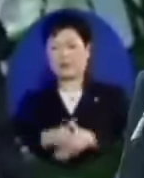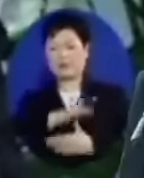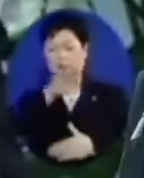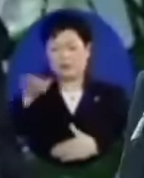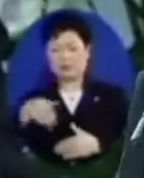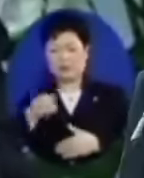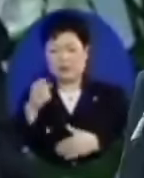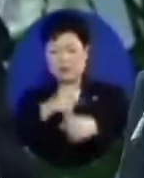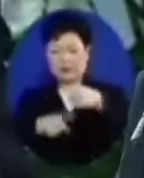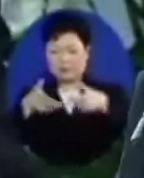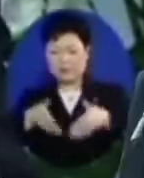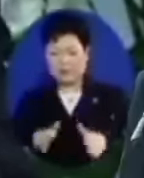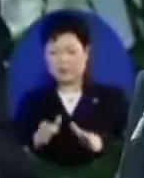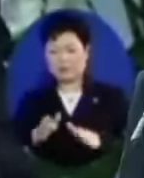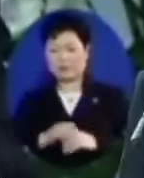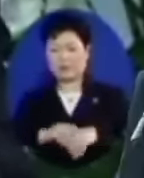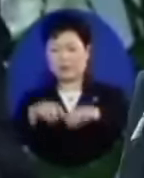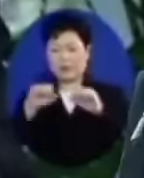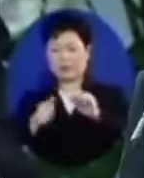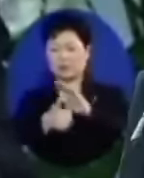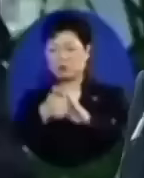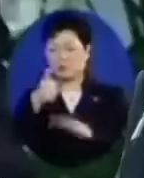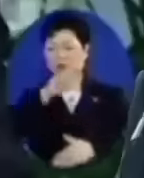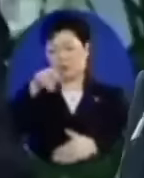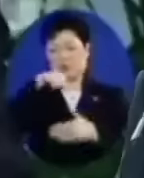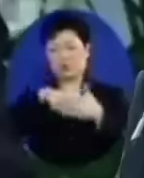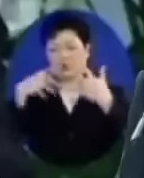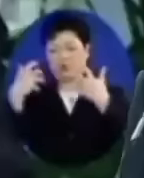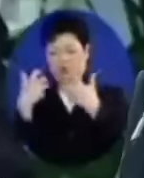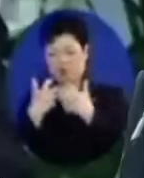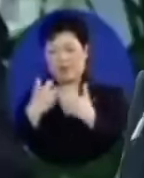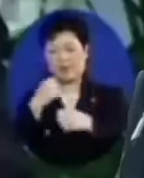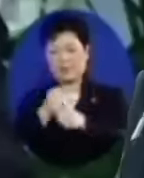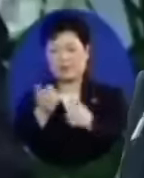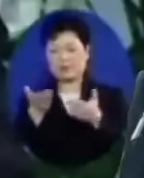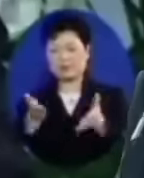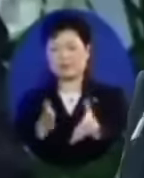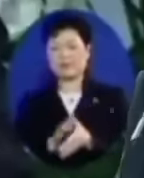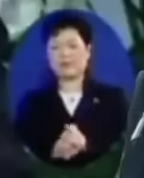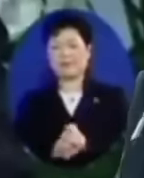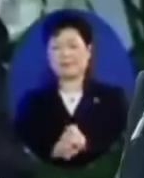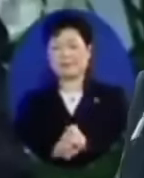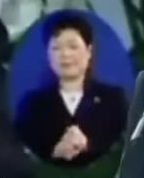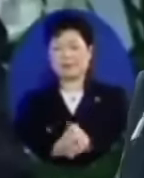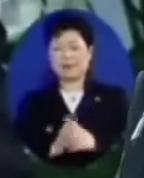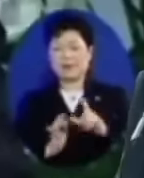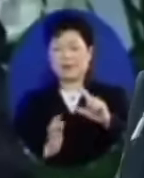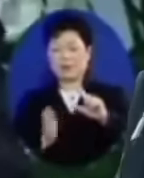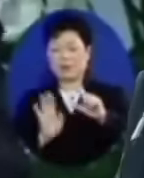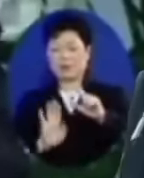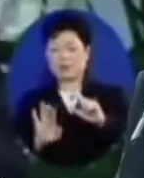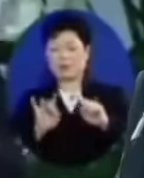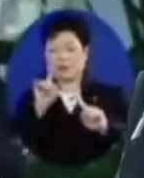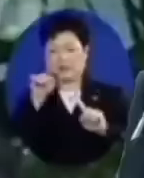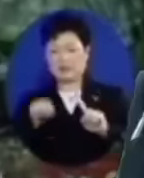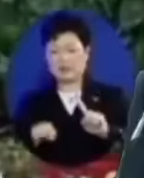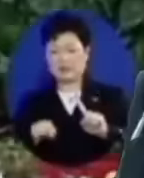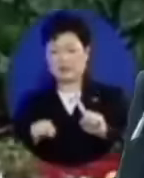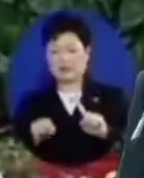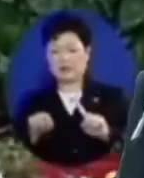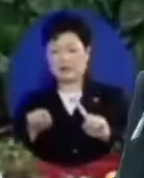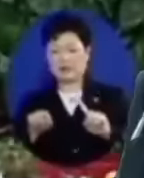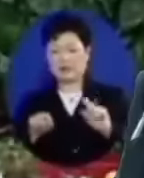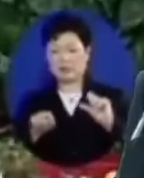우리를 거듭나게 하사 산 소망이 우리 속에 충만하게 만들어 주신 것입니다. 고린도후서 5장 1절에 만일 땅에 있는